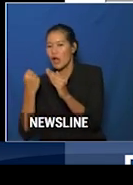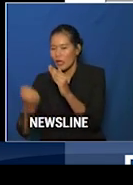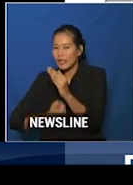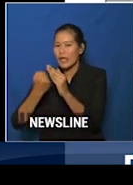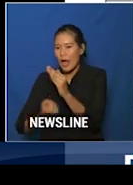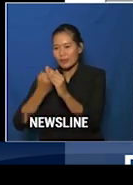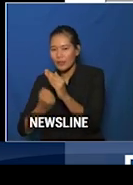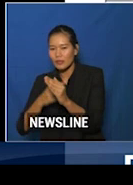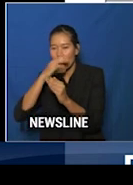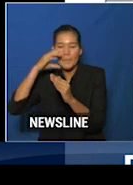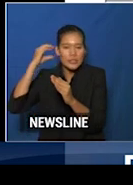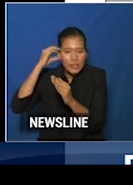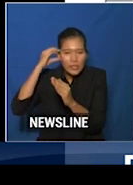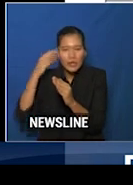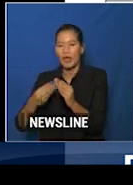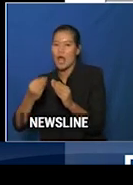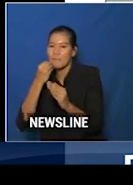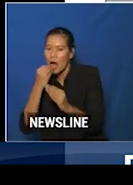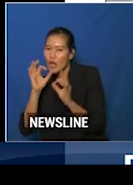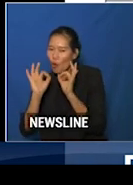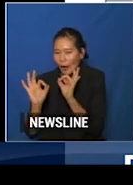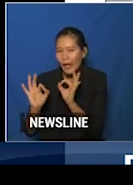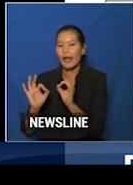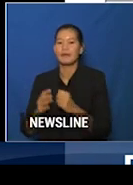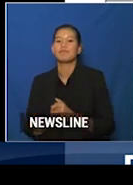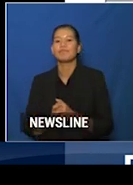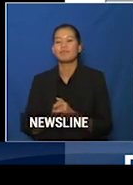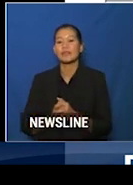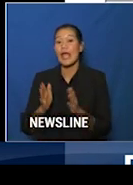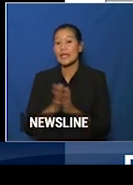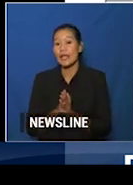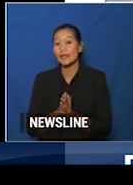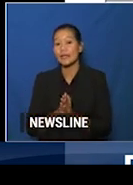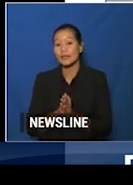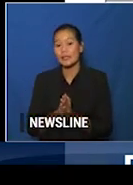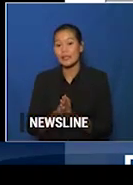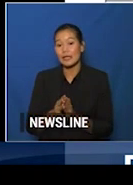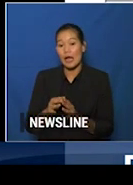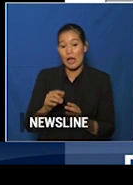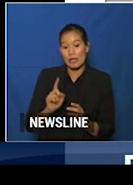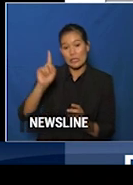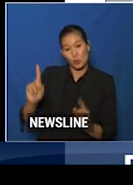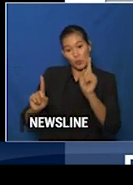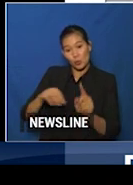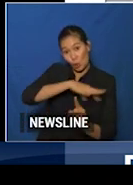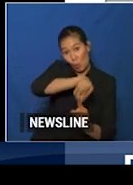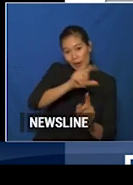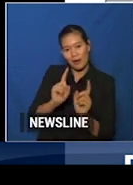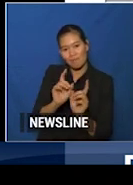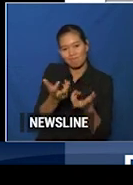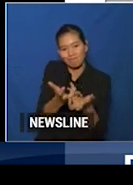pakai masker asupan gizi cukup kemudian menjaga jarak dengan anggota keluarga yang lain